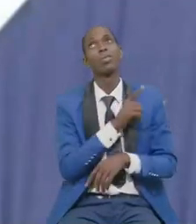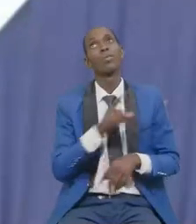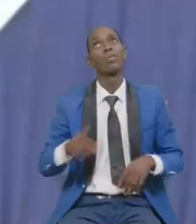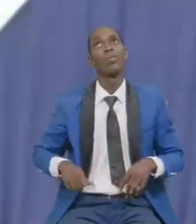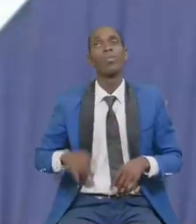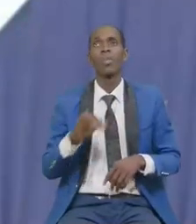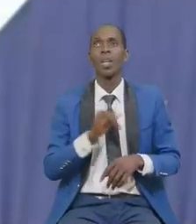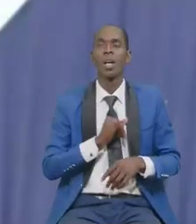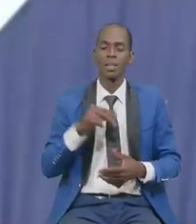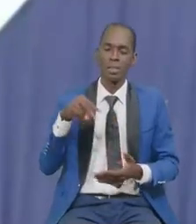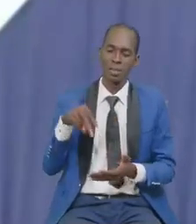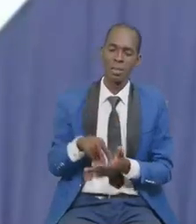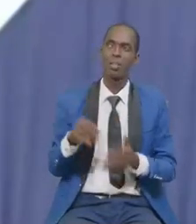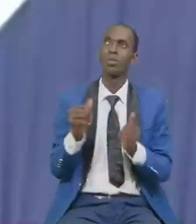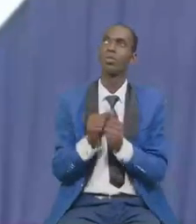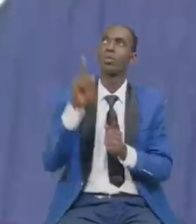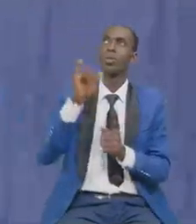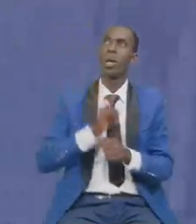je tiens avec toi.